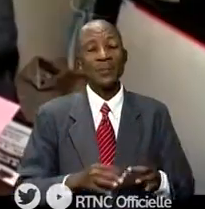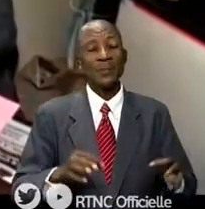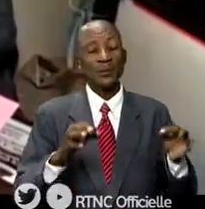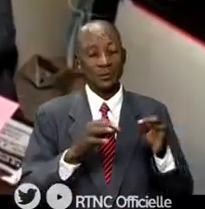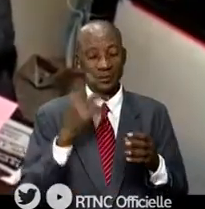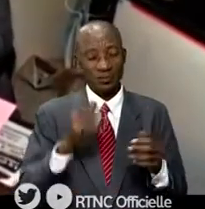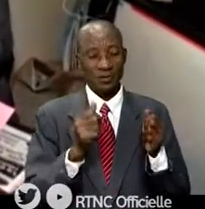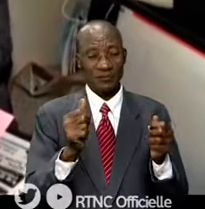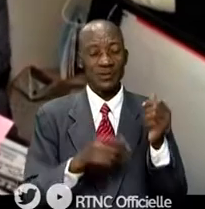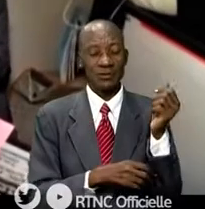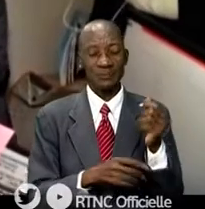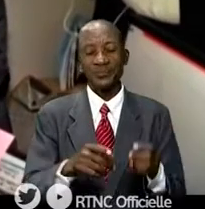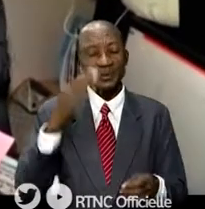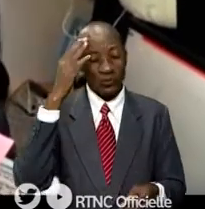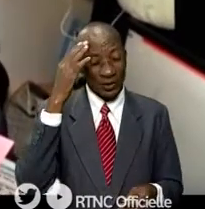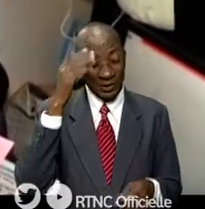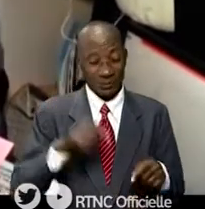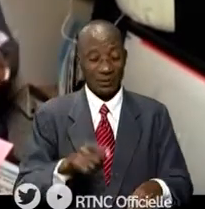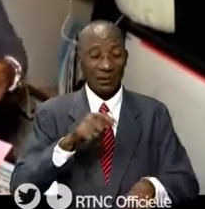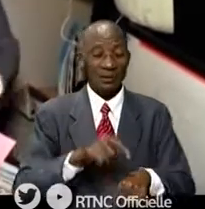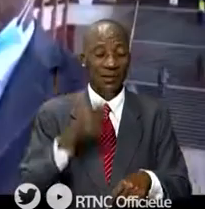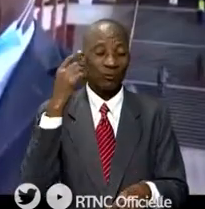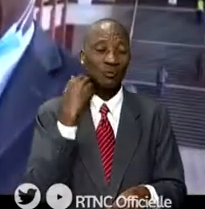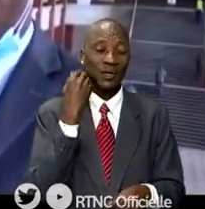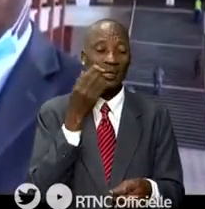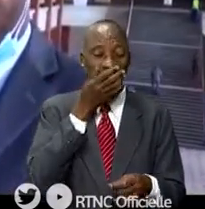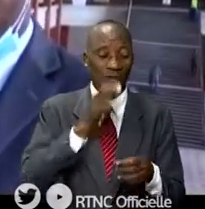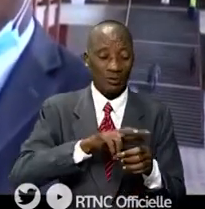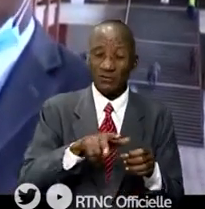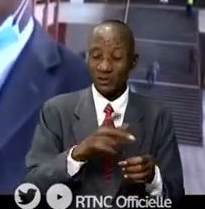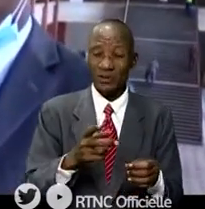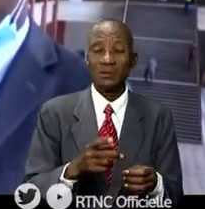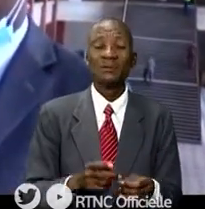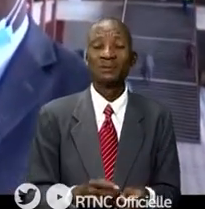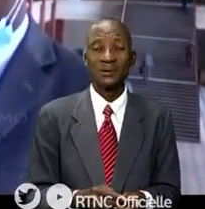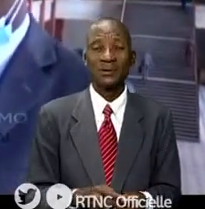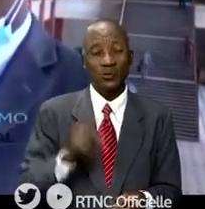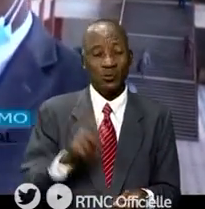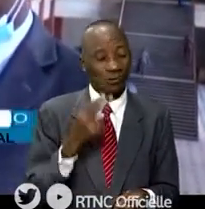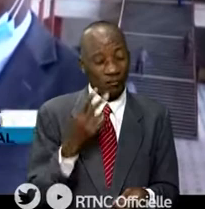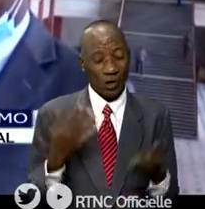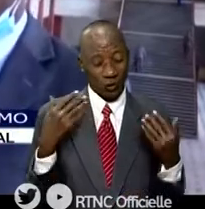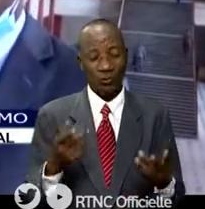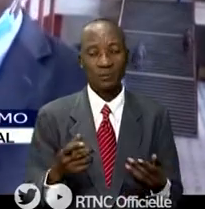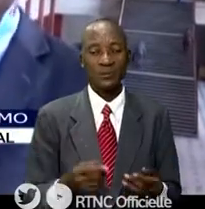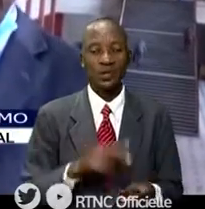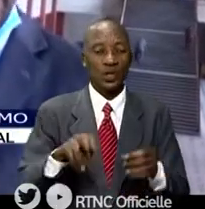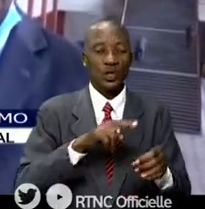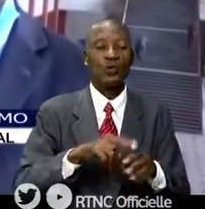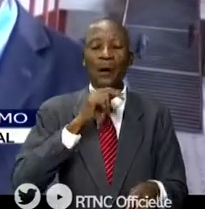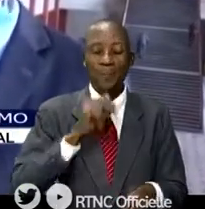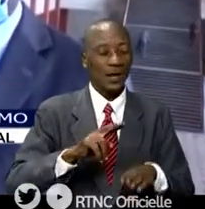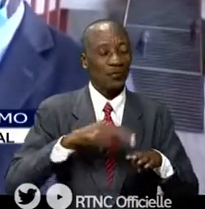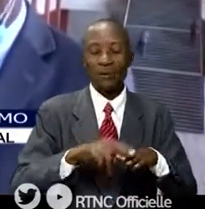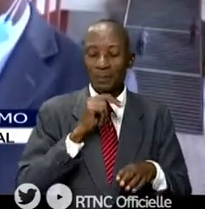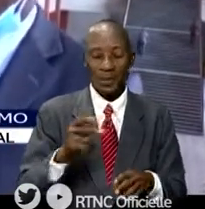cette période où sévit la pandémie du coronavirus. C'est anormal que la population puisse souffrir par manque